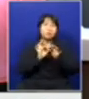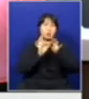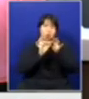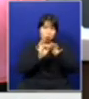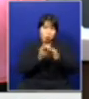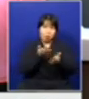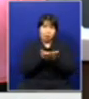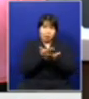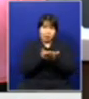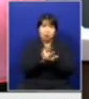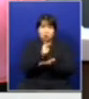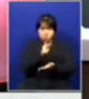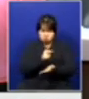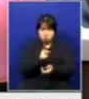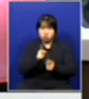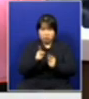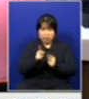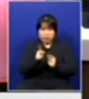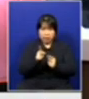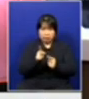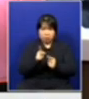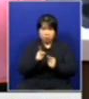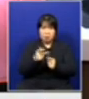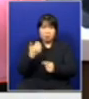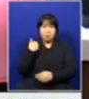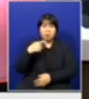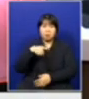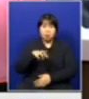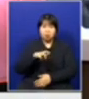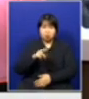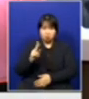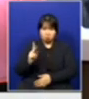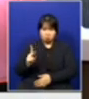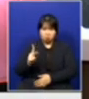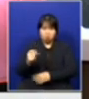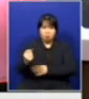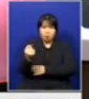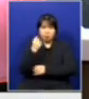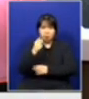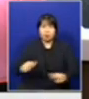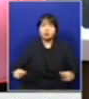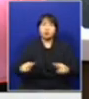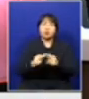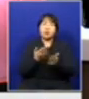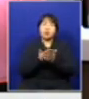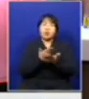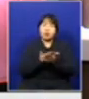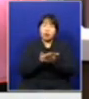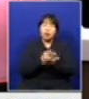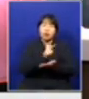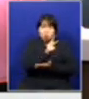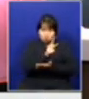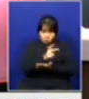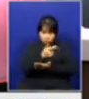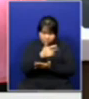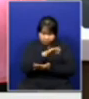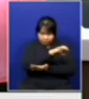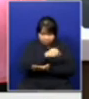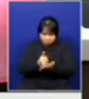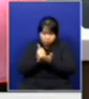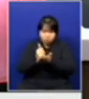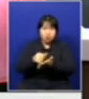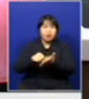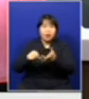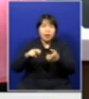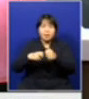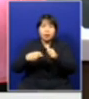ายเงินกู้ผ่านพระราชกำหนดให้อำนาจกระทรวงการคลังกู้เงินเพื่อแก้ไขปัญหาเยียวยาและฟื้น